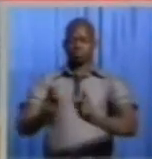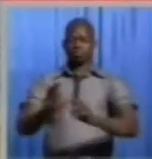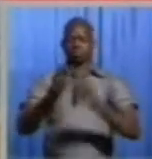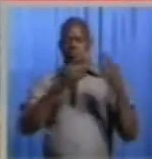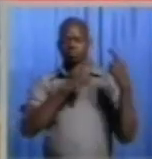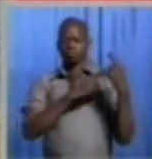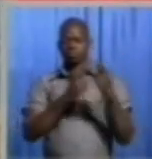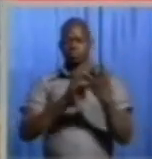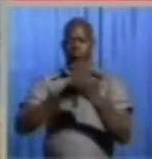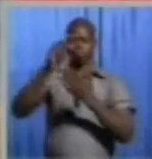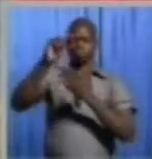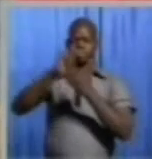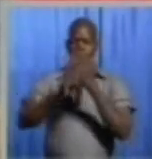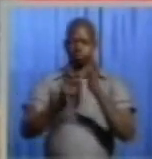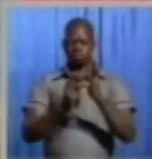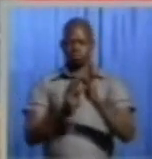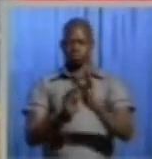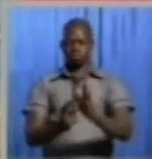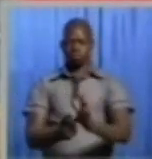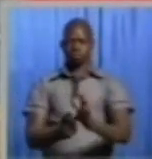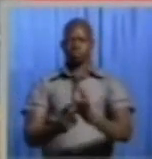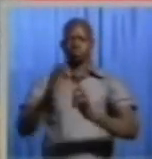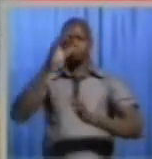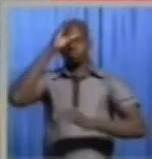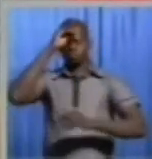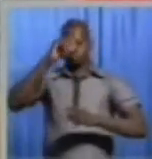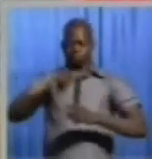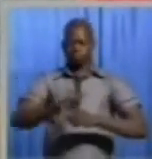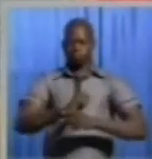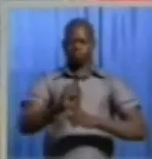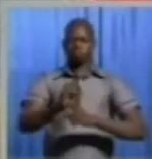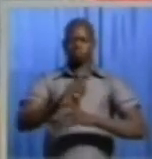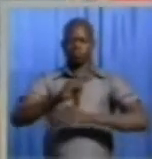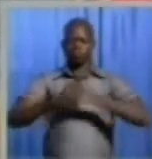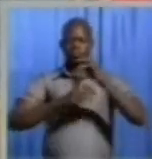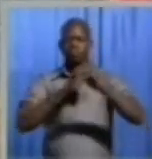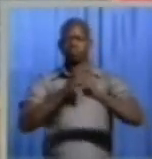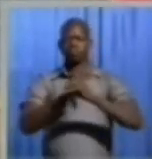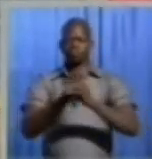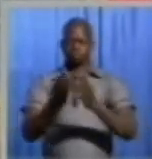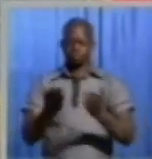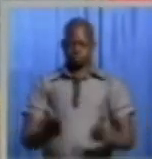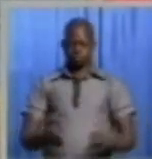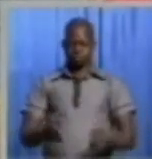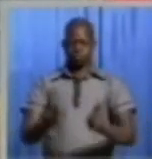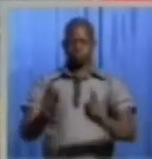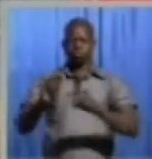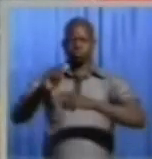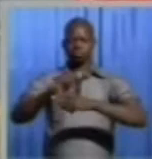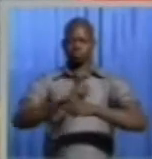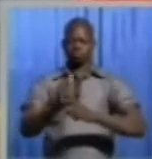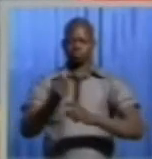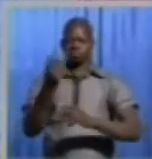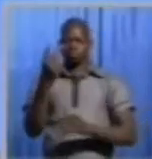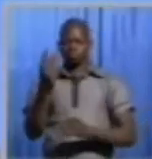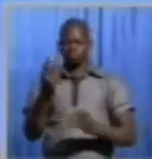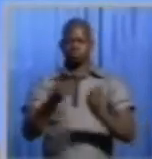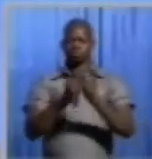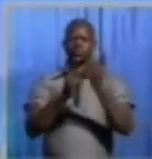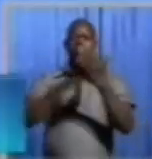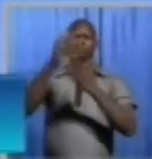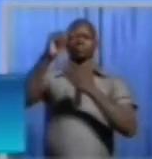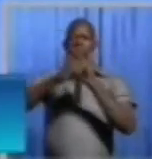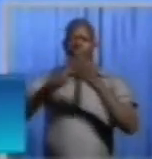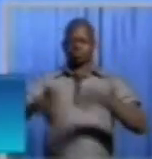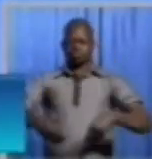ces projets de présenter aux hommes d'affaires du monde entier qui seront là quelles sont les opportunités d'affaires que ces deux grands projets peuvent leur